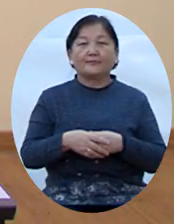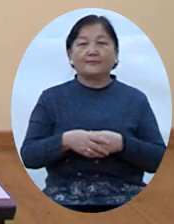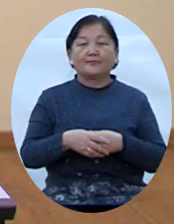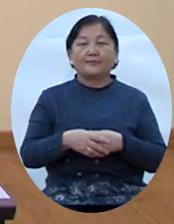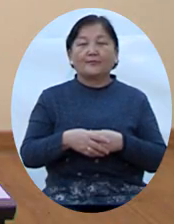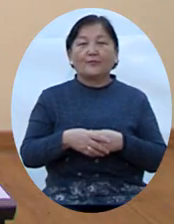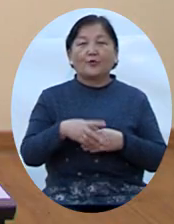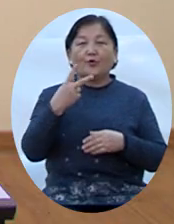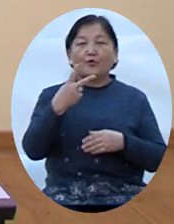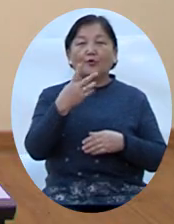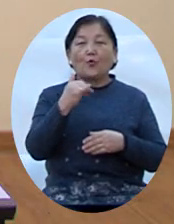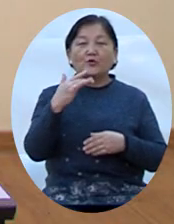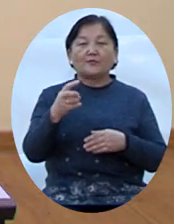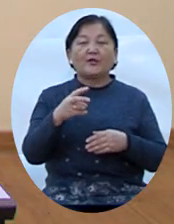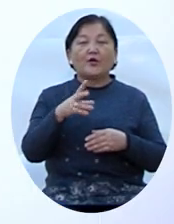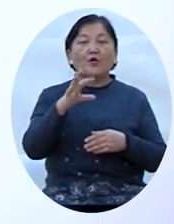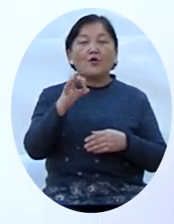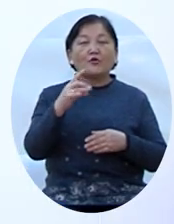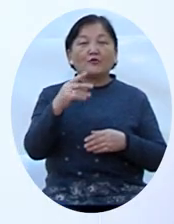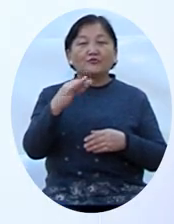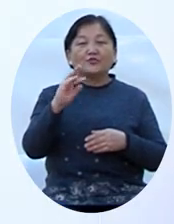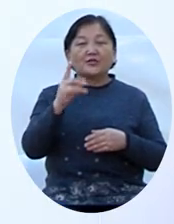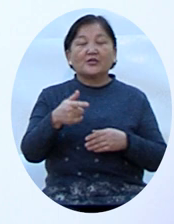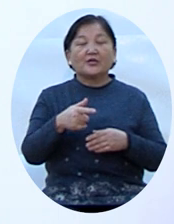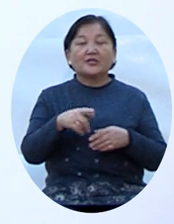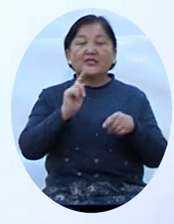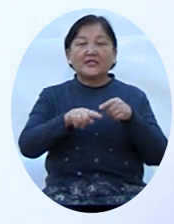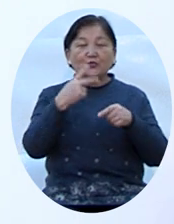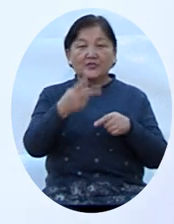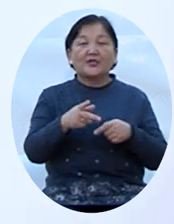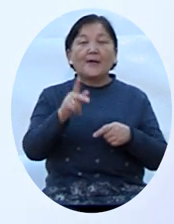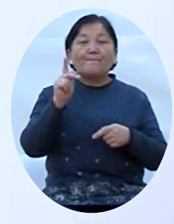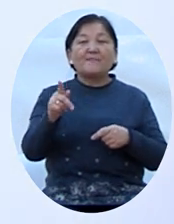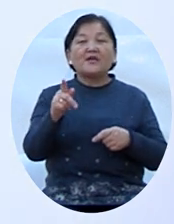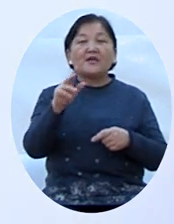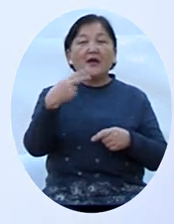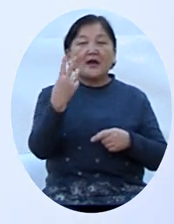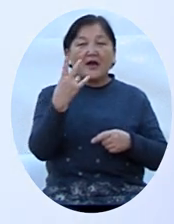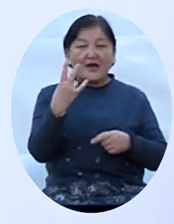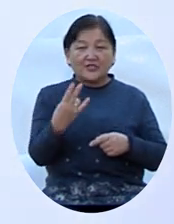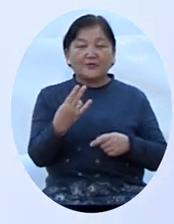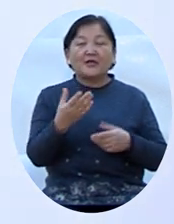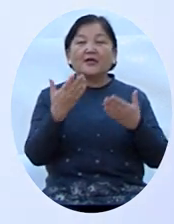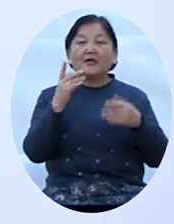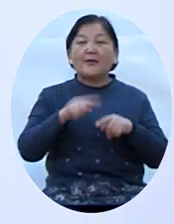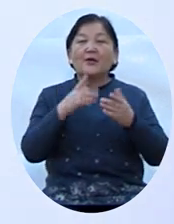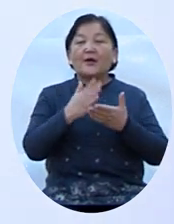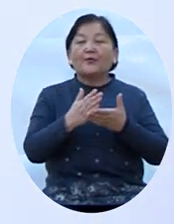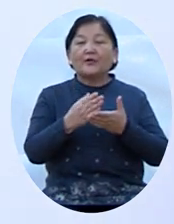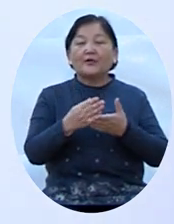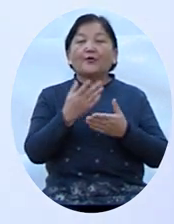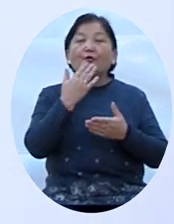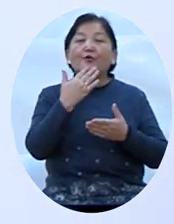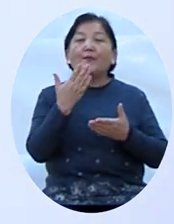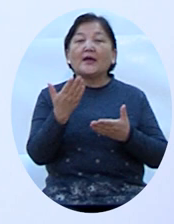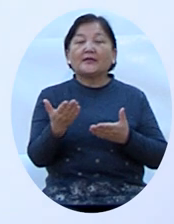За 2 дахь уусамтлын орчинг шалгахад pH нь уусамтлын орчин ийм өнгийг үзүүлж байна. Энэ